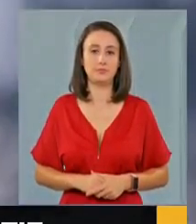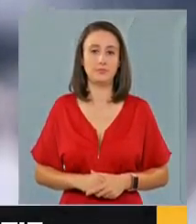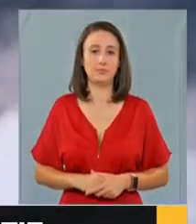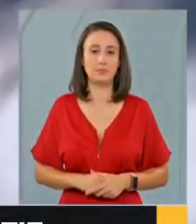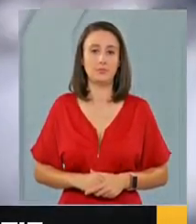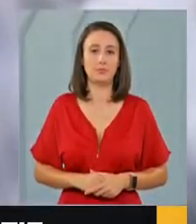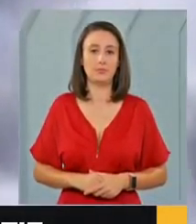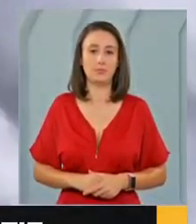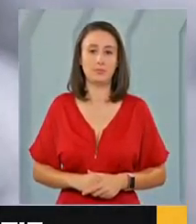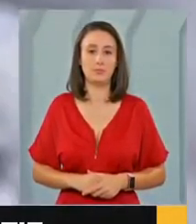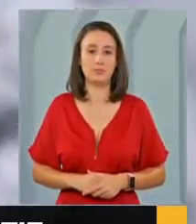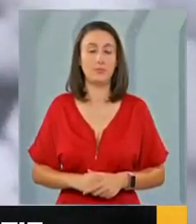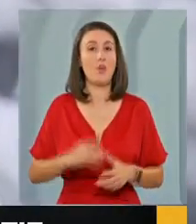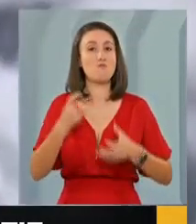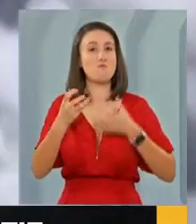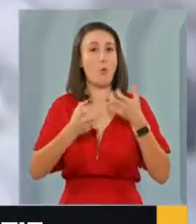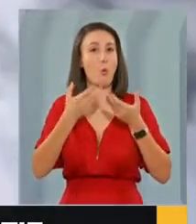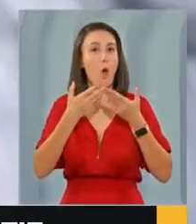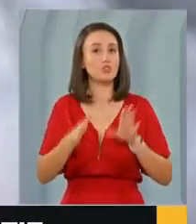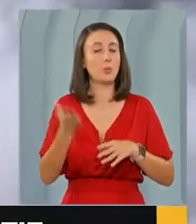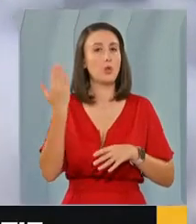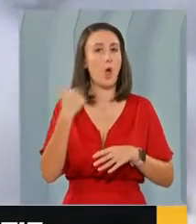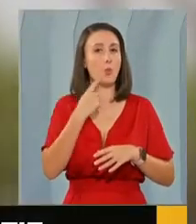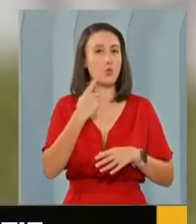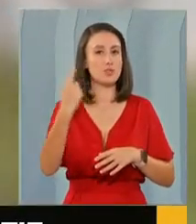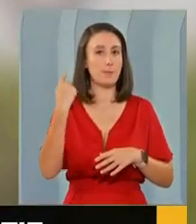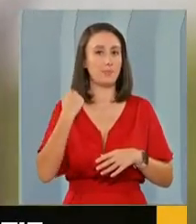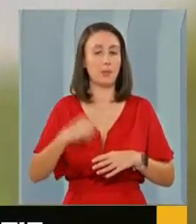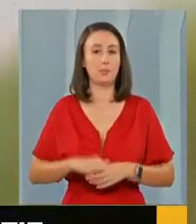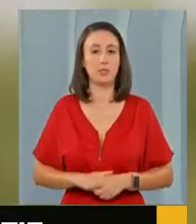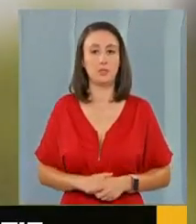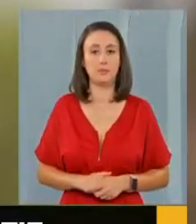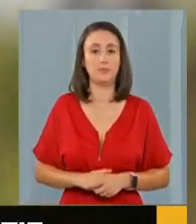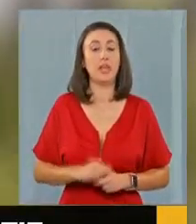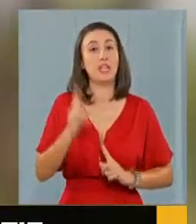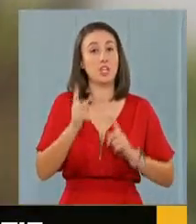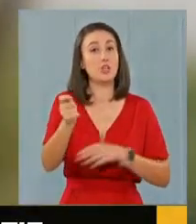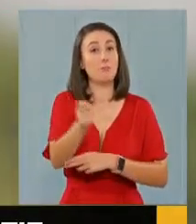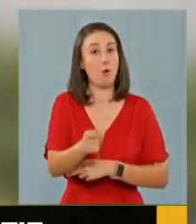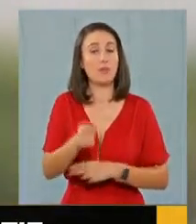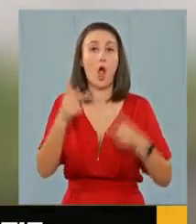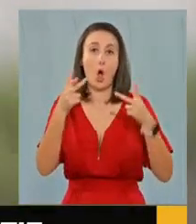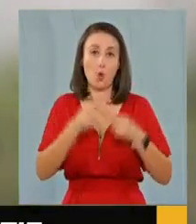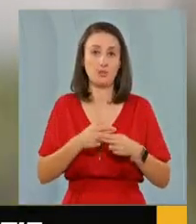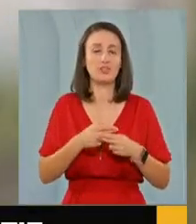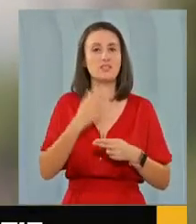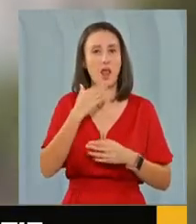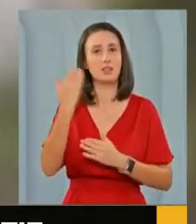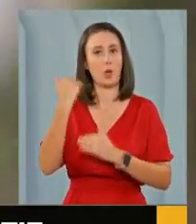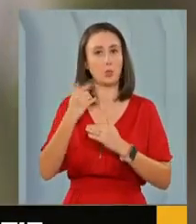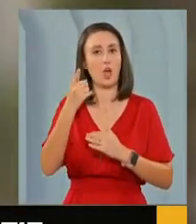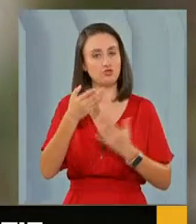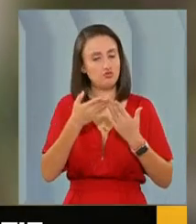Incendiul de la care provenea fumul a izbucnit în urmă cu mai bine de o săptămână. Chiar dacă pompierii l-au stins în mare parte zilele trecute, acesta